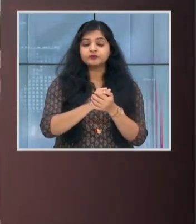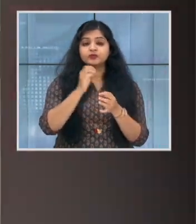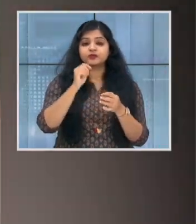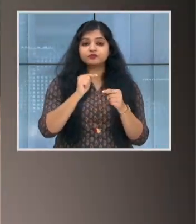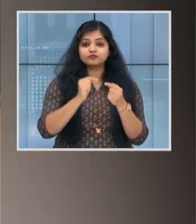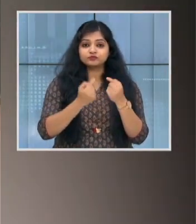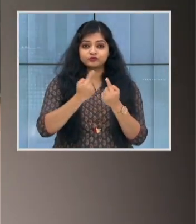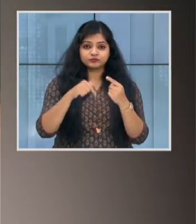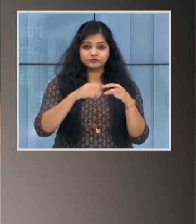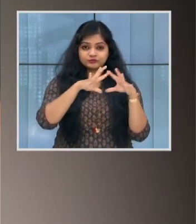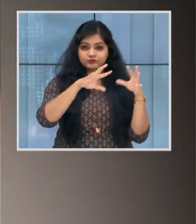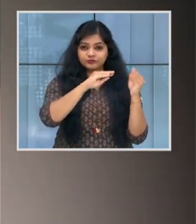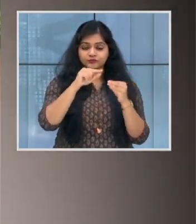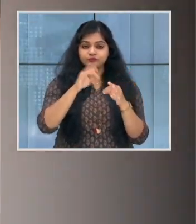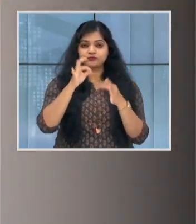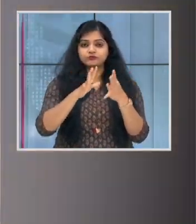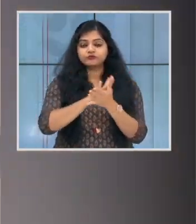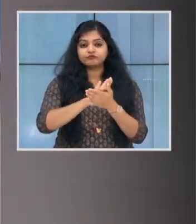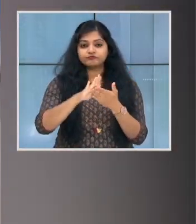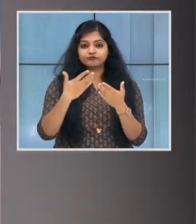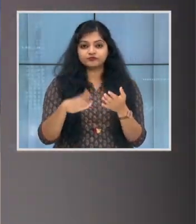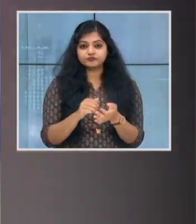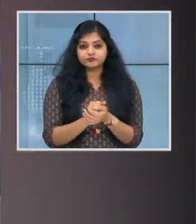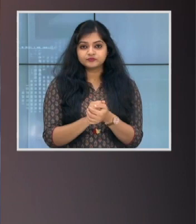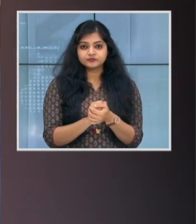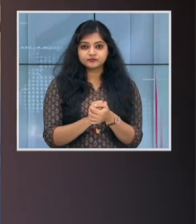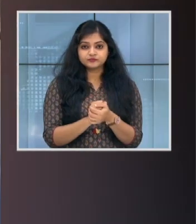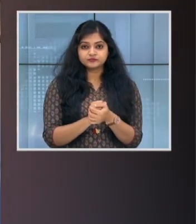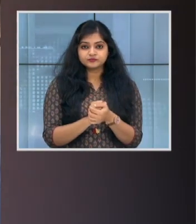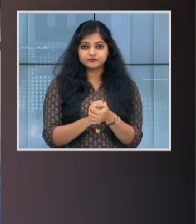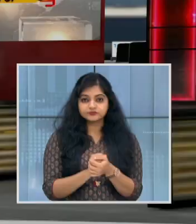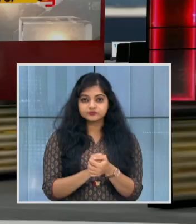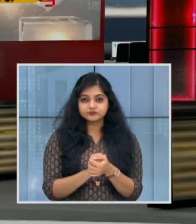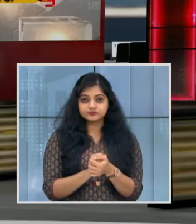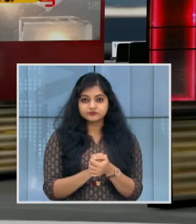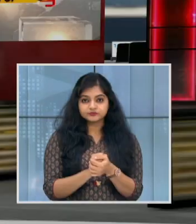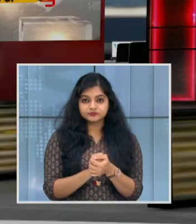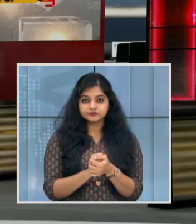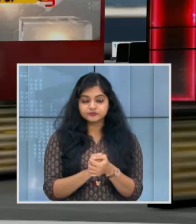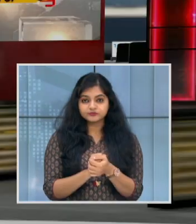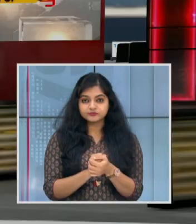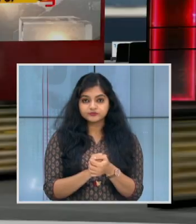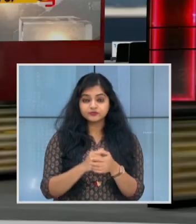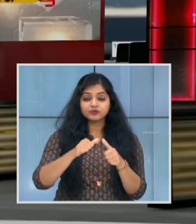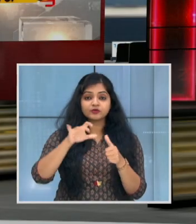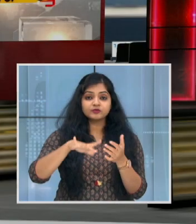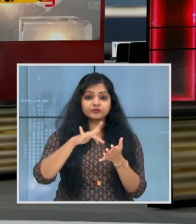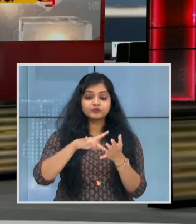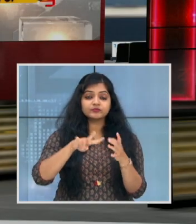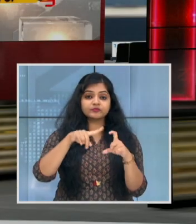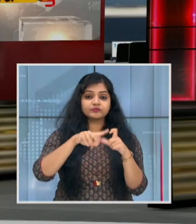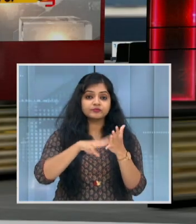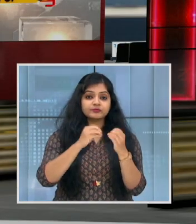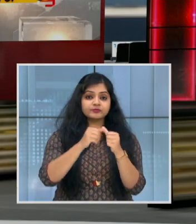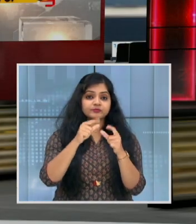തന്നെ കത്തിനശിച്ചിട്ടുണ്ട്. ശരി, അരുൺ പൂപ്പറമ്പയാണ് വിശദാംശങ്ങൾ നൽകിയത്. ആലപ്പുഴ വേമ്പനാട്ട്